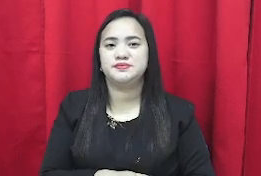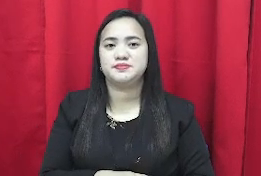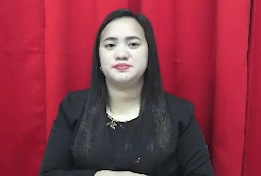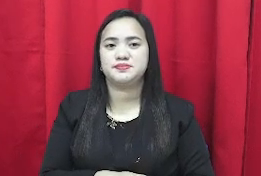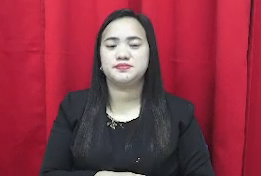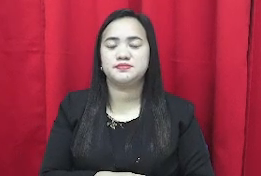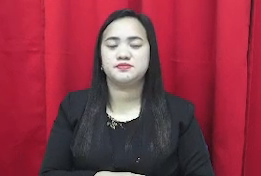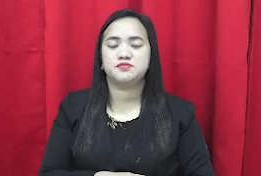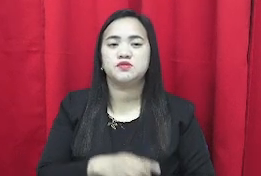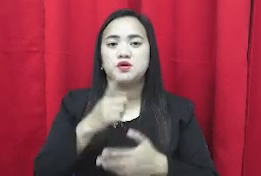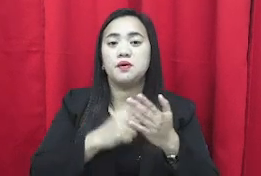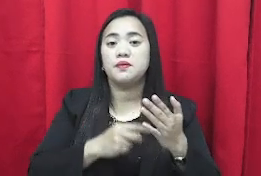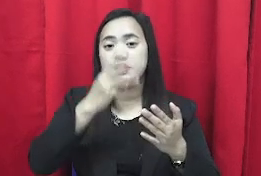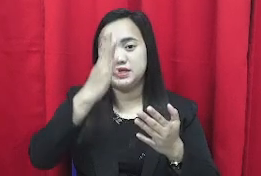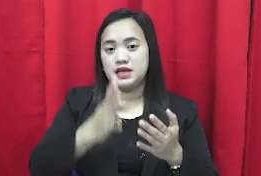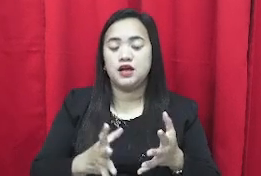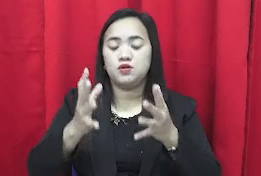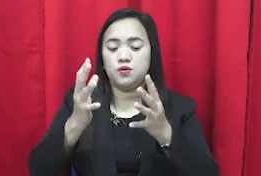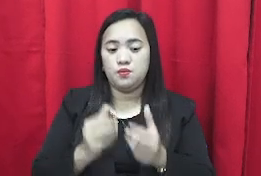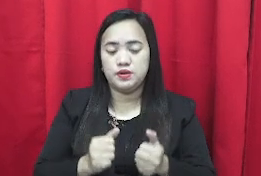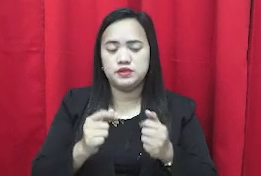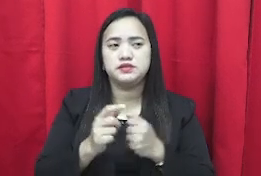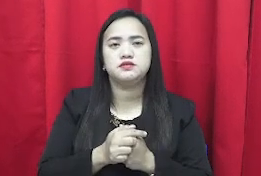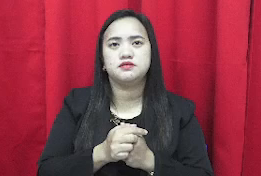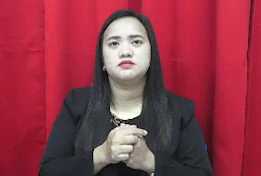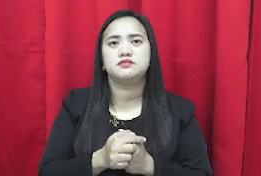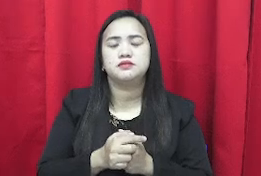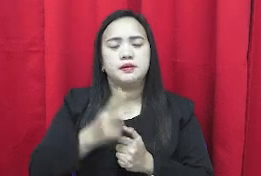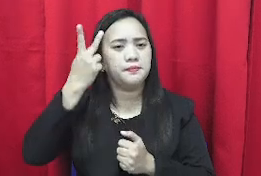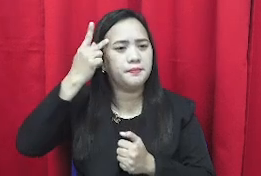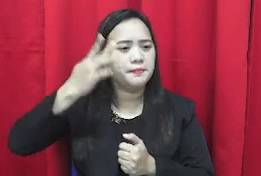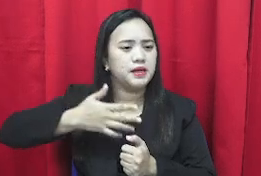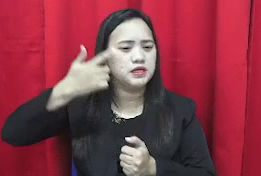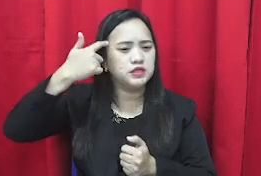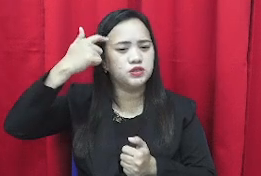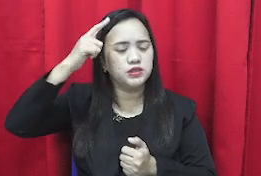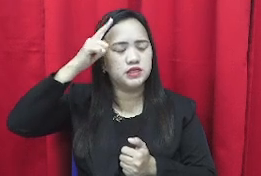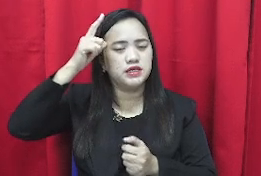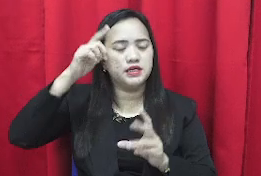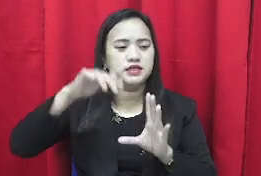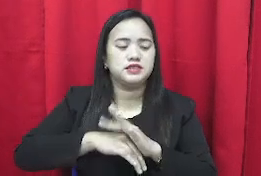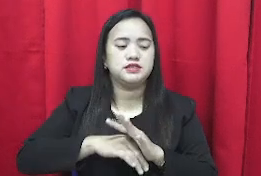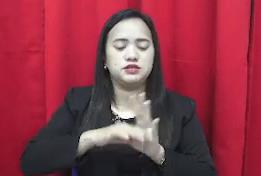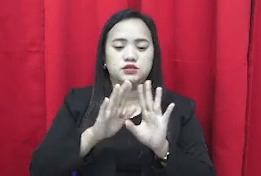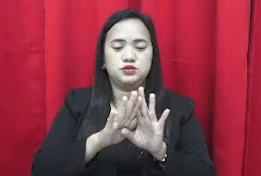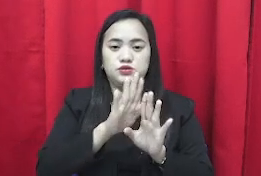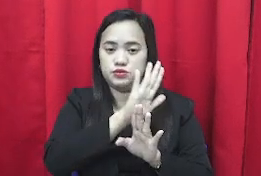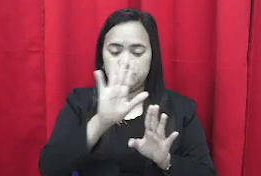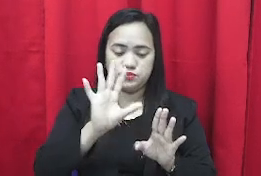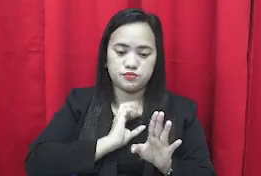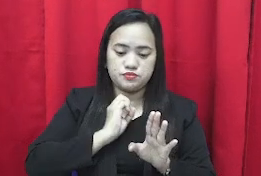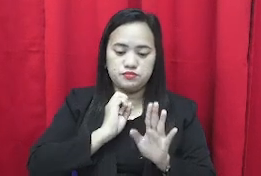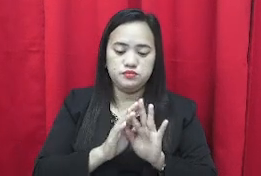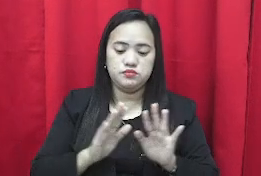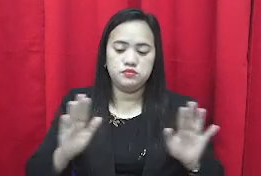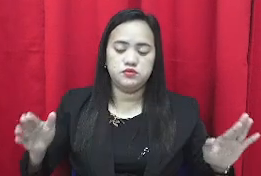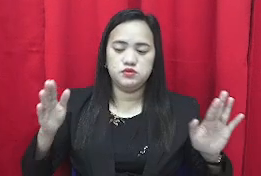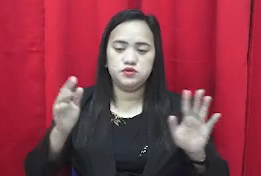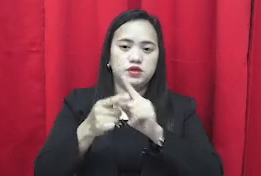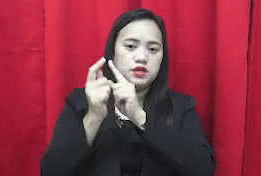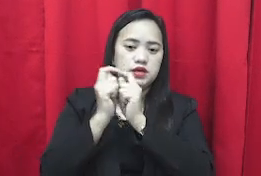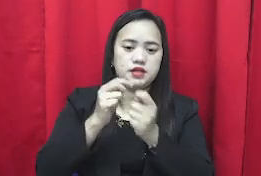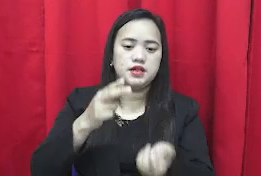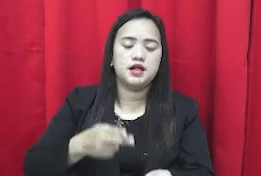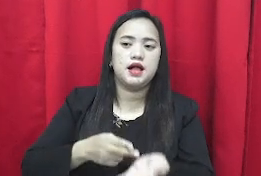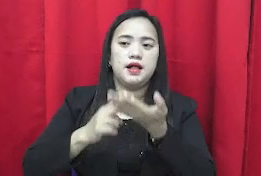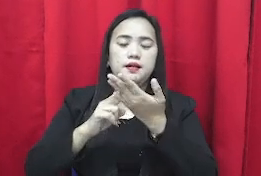nais mangyari ng ating mahal na Pastor sa ating mga anak no katulong natin ang ating mga mahal na Pastor Kaya